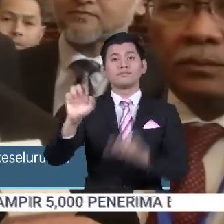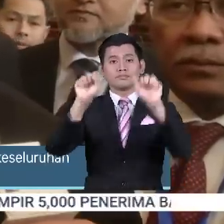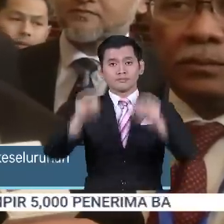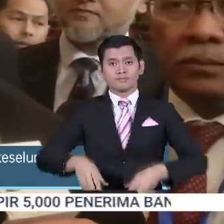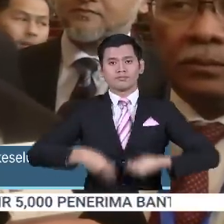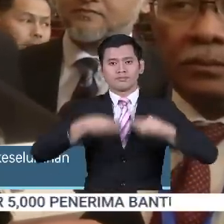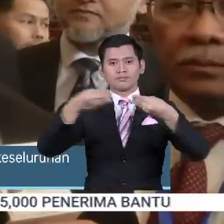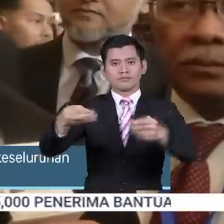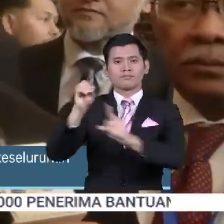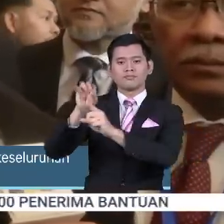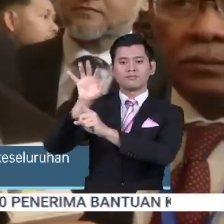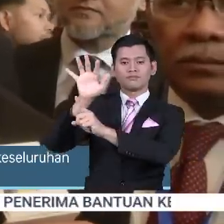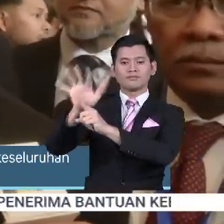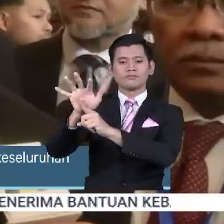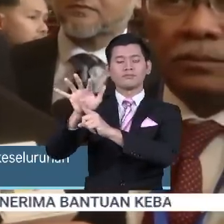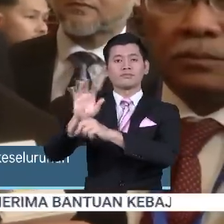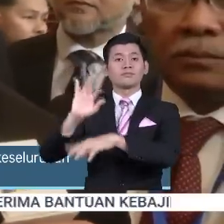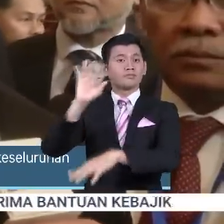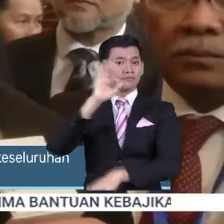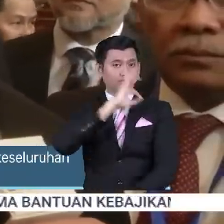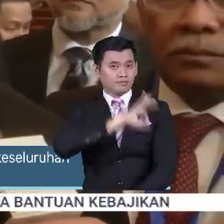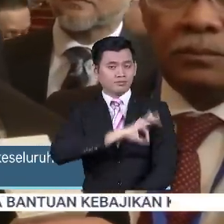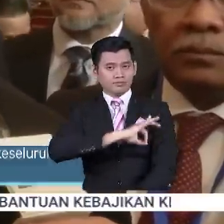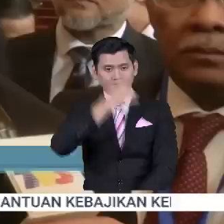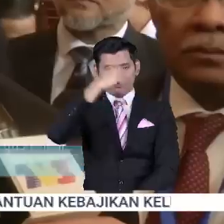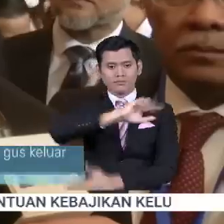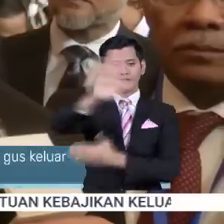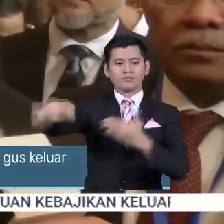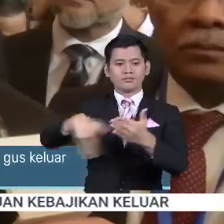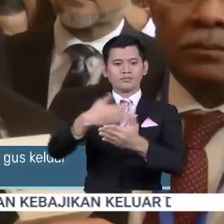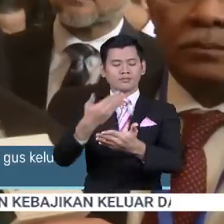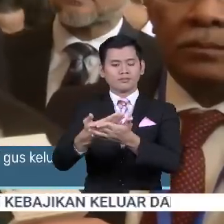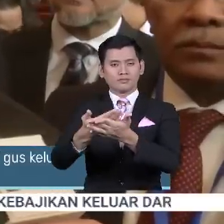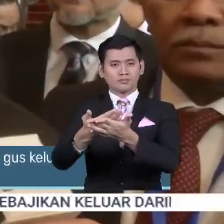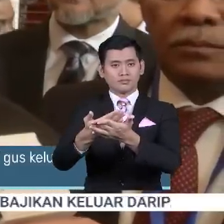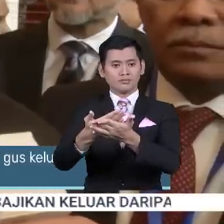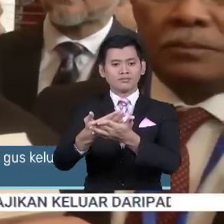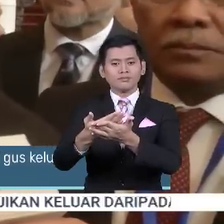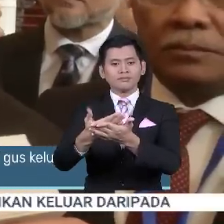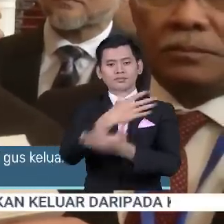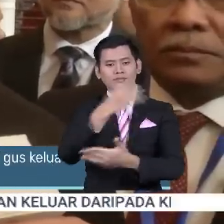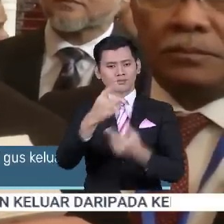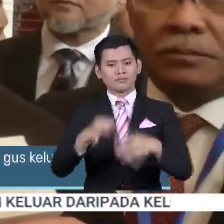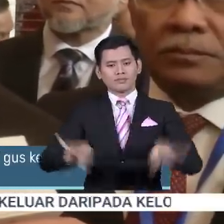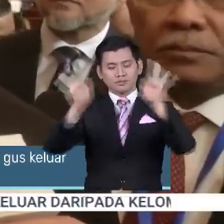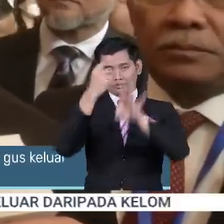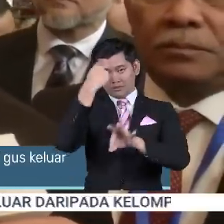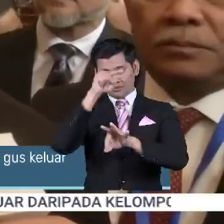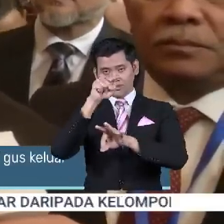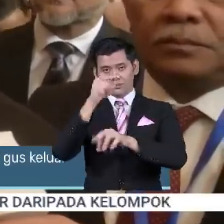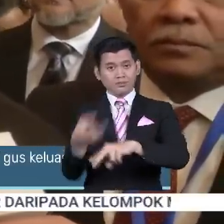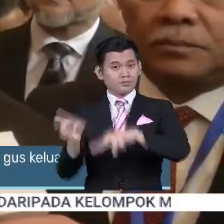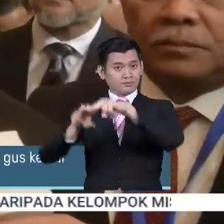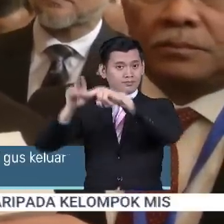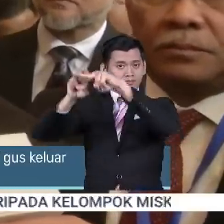whole ecosystem where SMEs benefit and more importantly our Malaysian workers can then increase their compensation